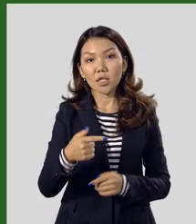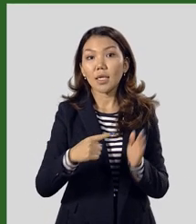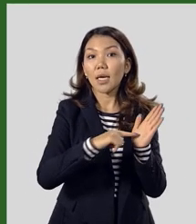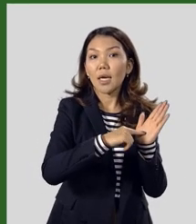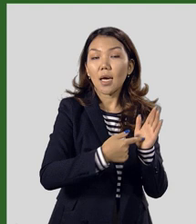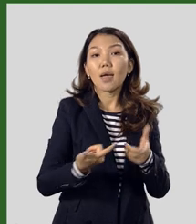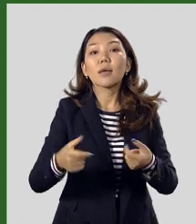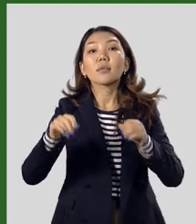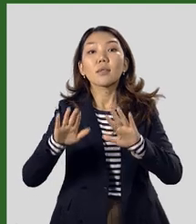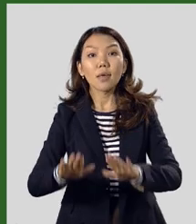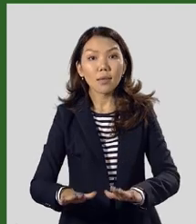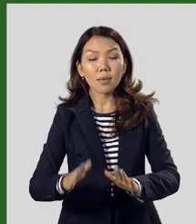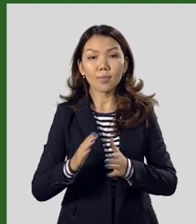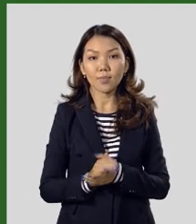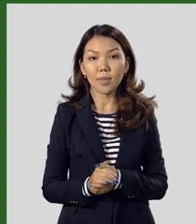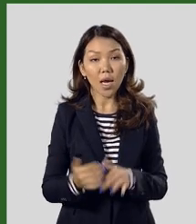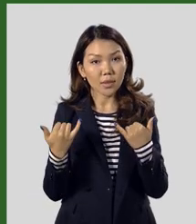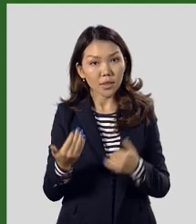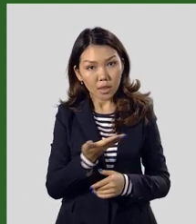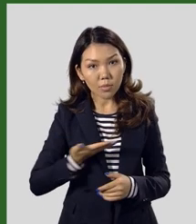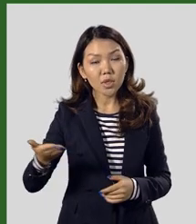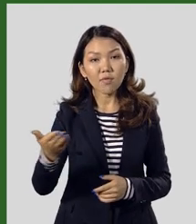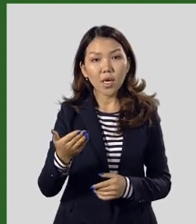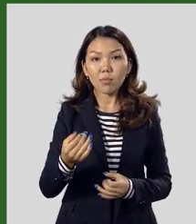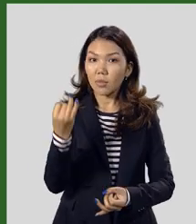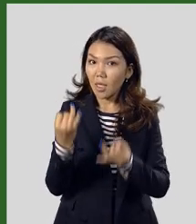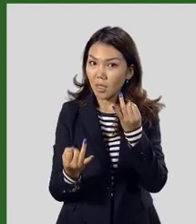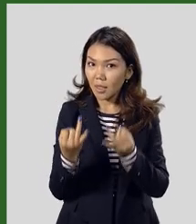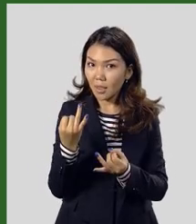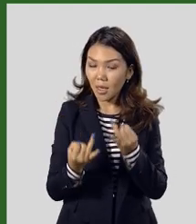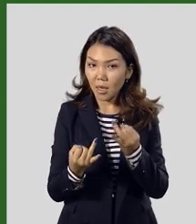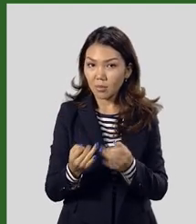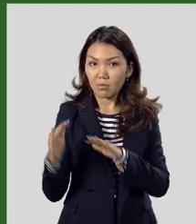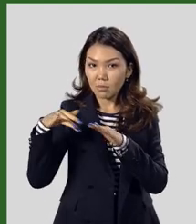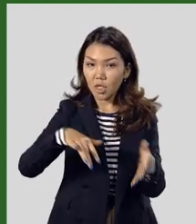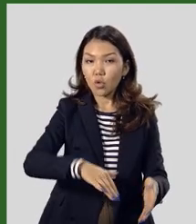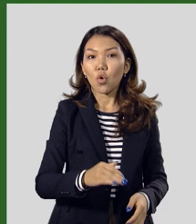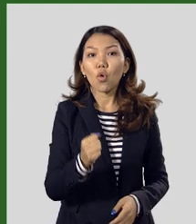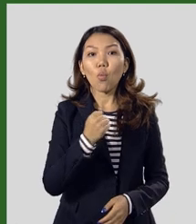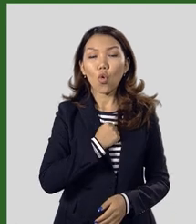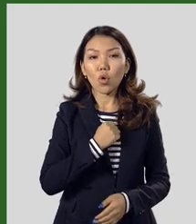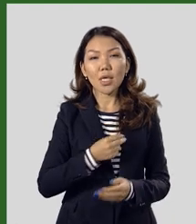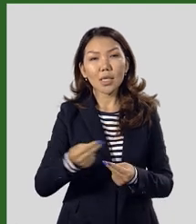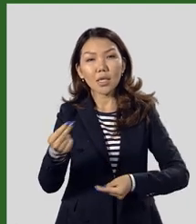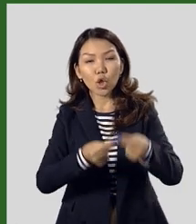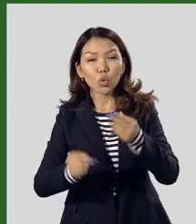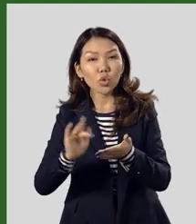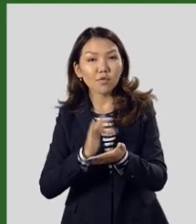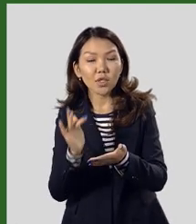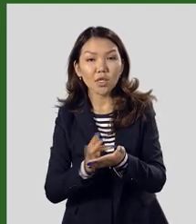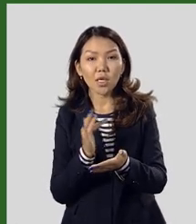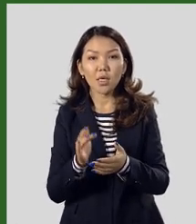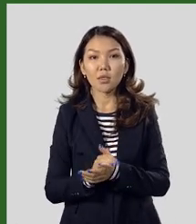координаты. А сейчас мы с вами поиграем в морской бой. Нарисуйте в тетради